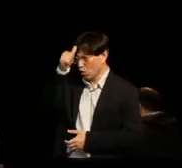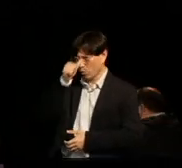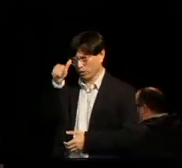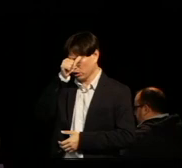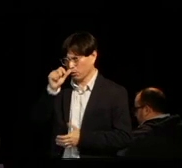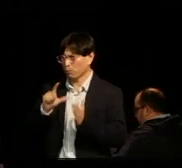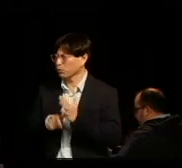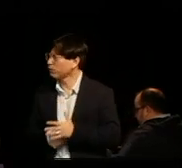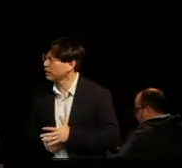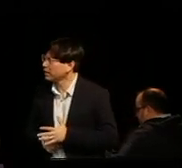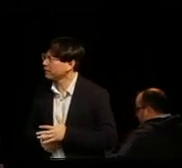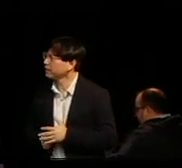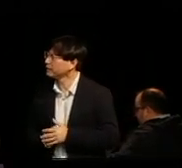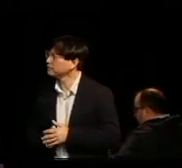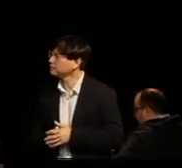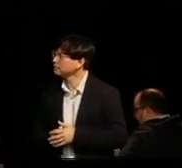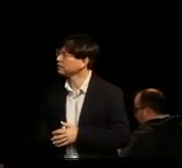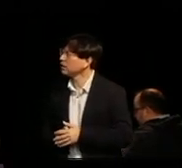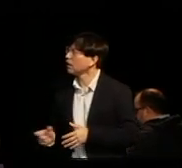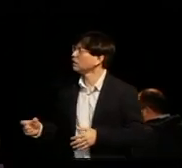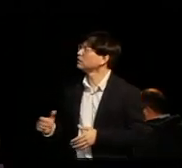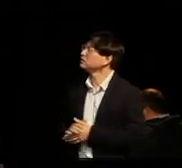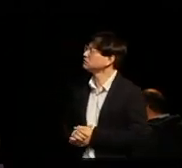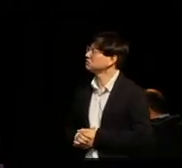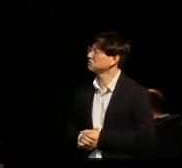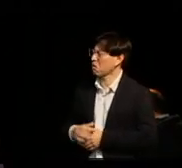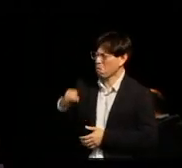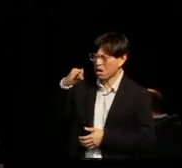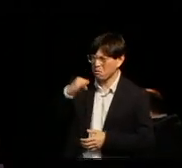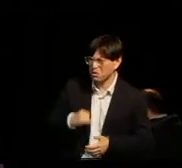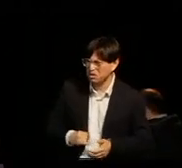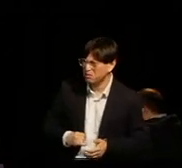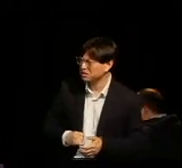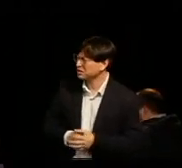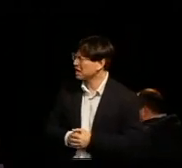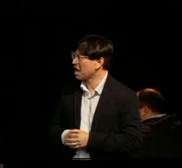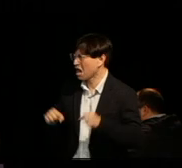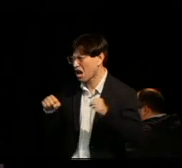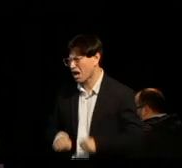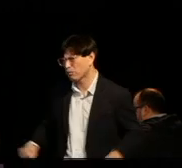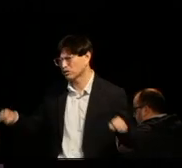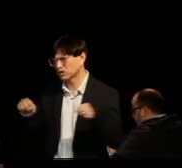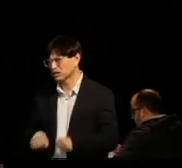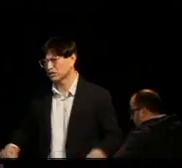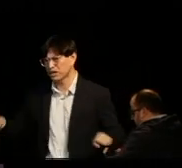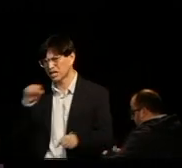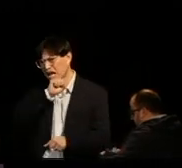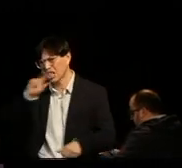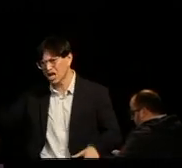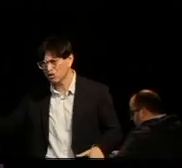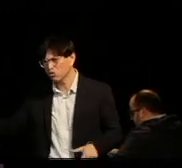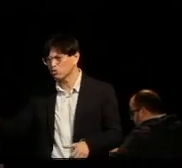religioso a volte ci porta a minimizzare magari quella che è la possibilità di di annuncio o